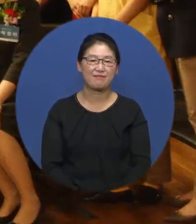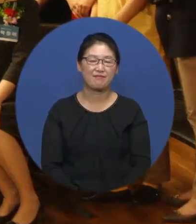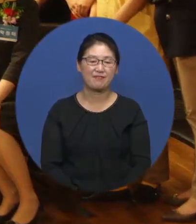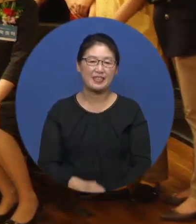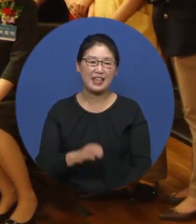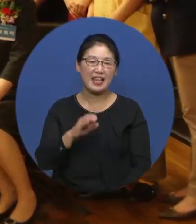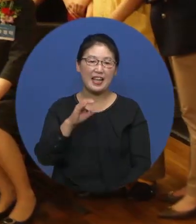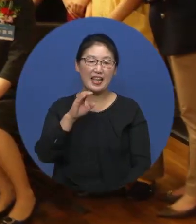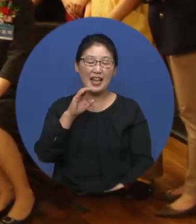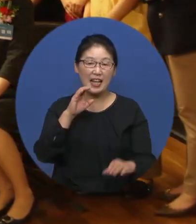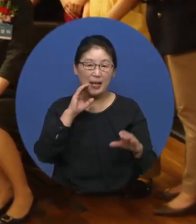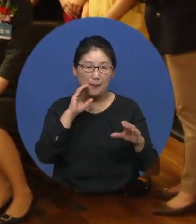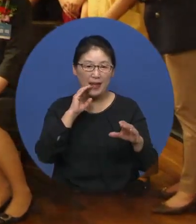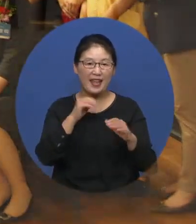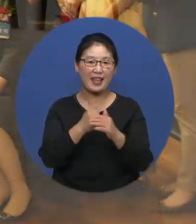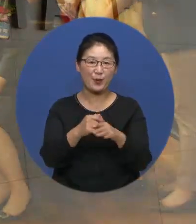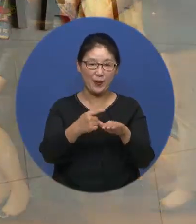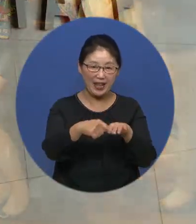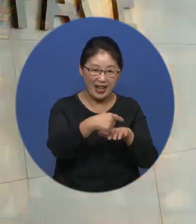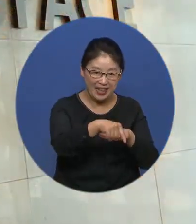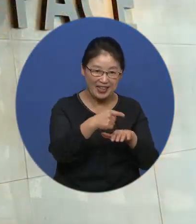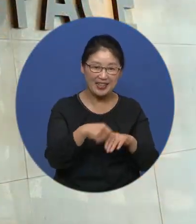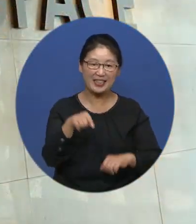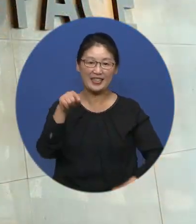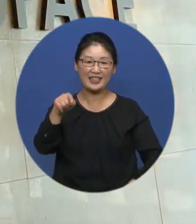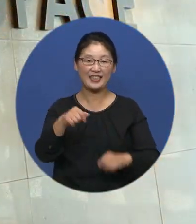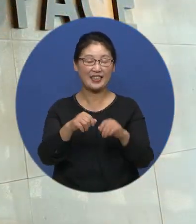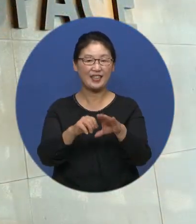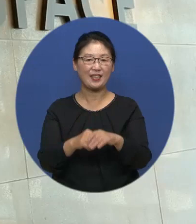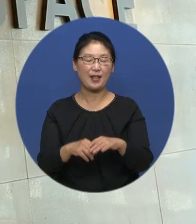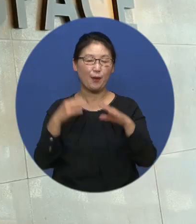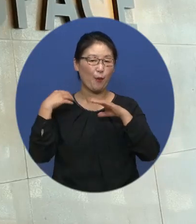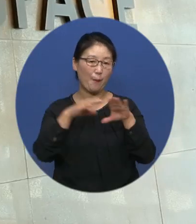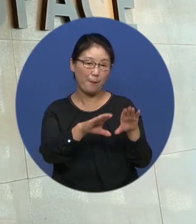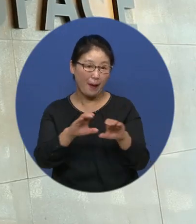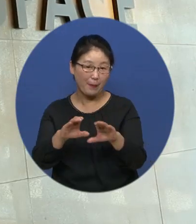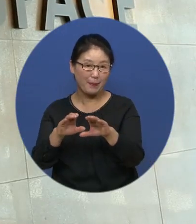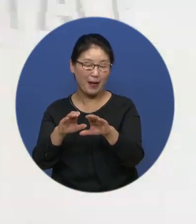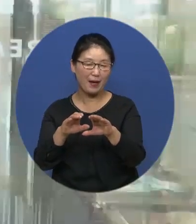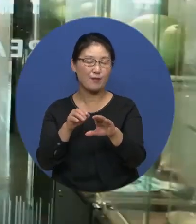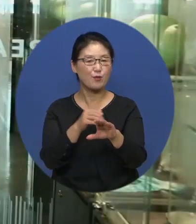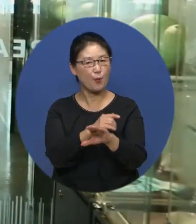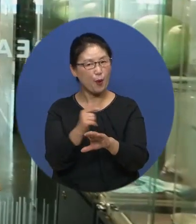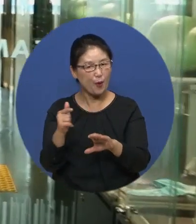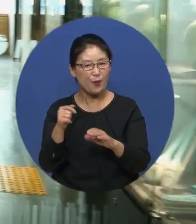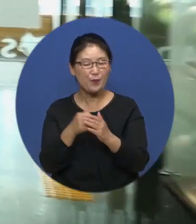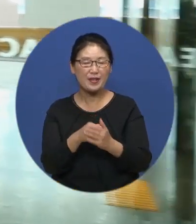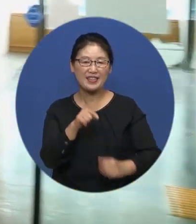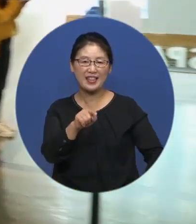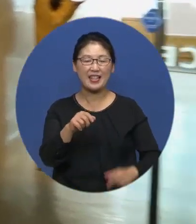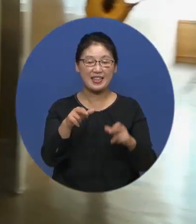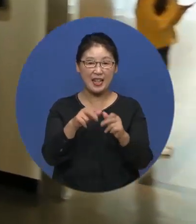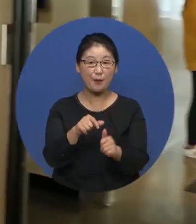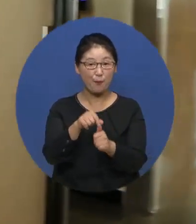카페테리아, 네일아트, 헬스키퍼 등 다양한 사업 분야를 통해 장애인 일자리 창출에 앞장서고